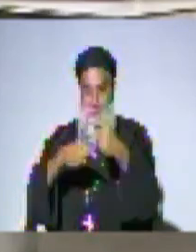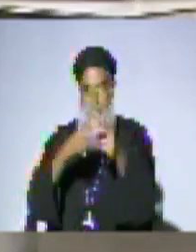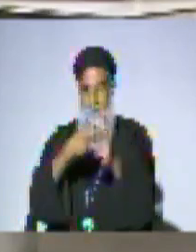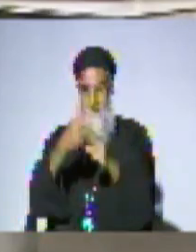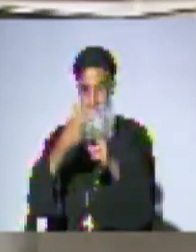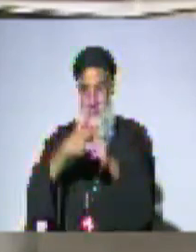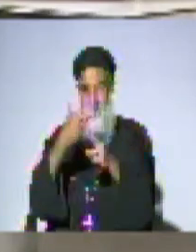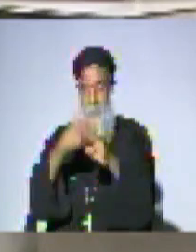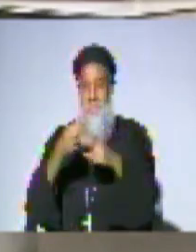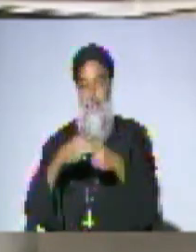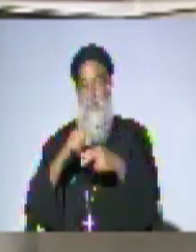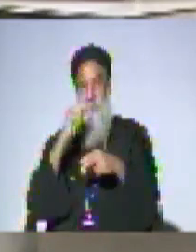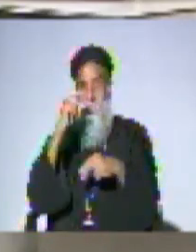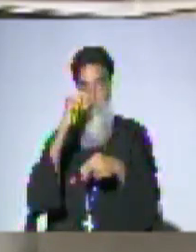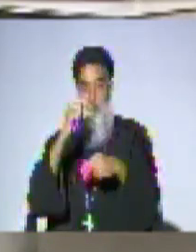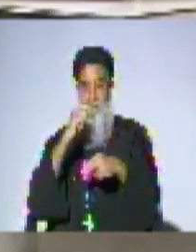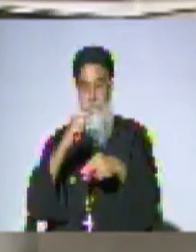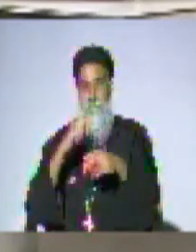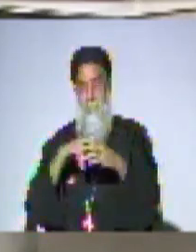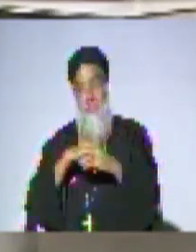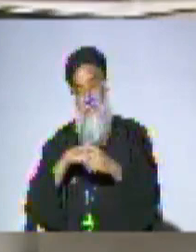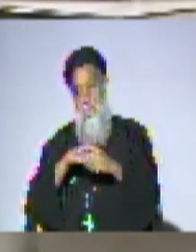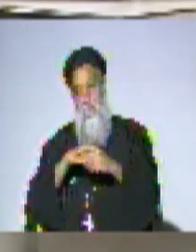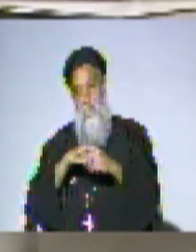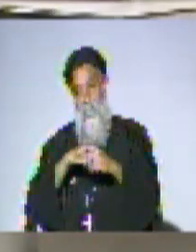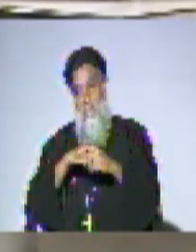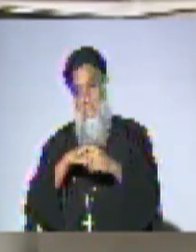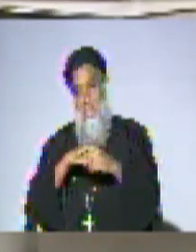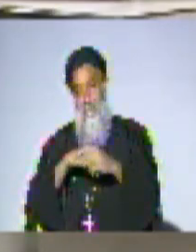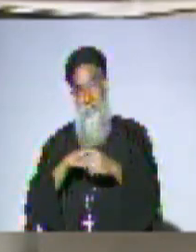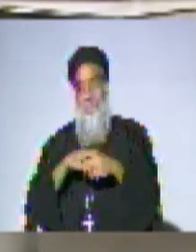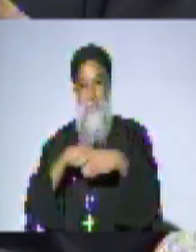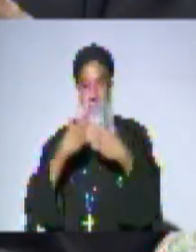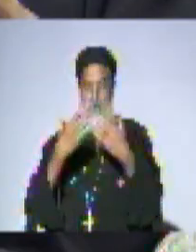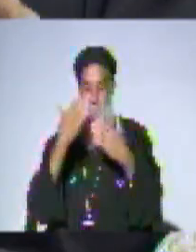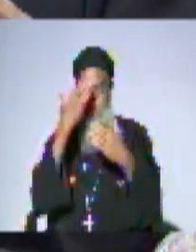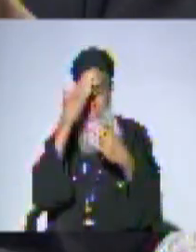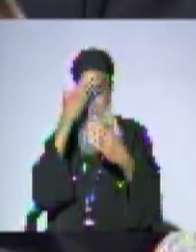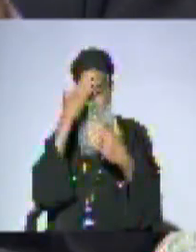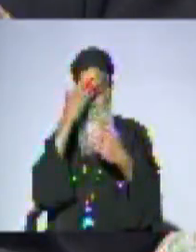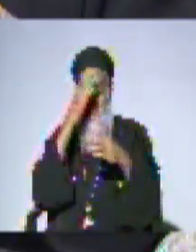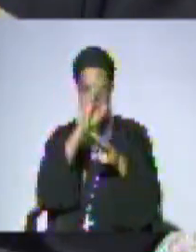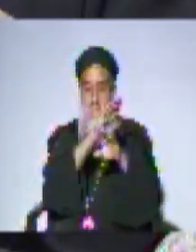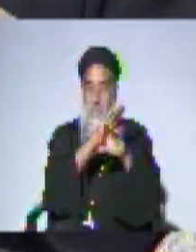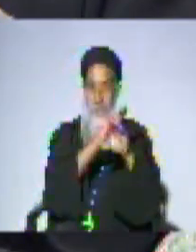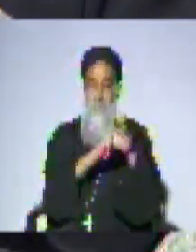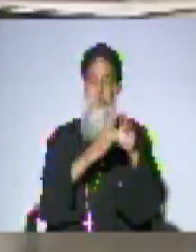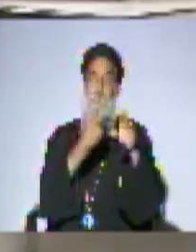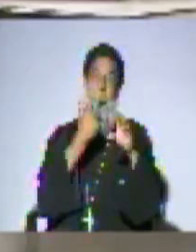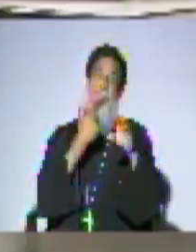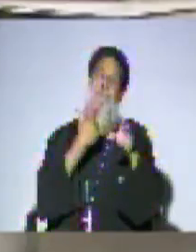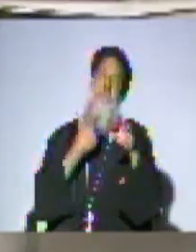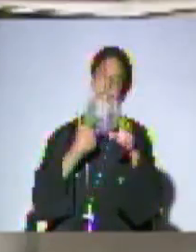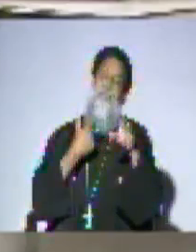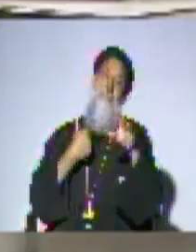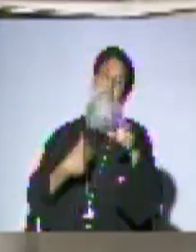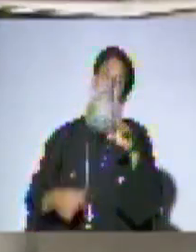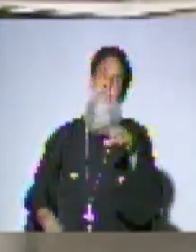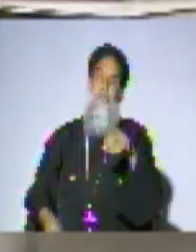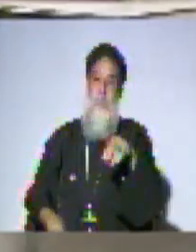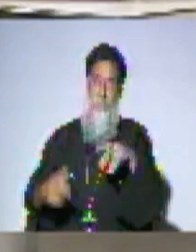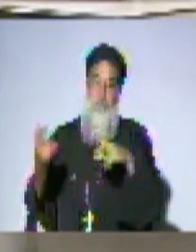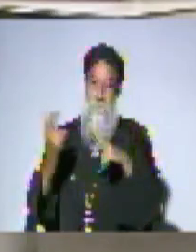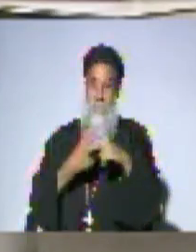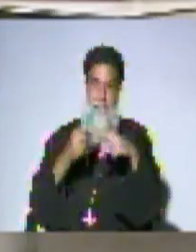برضو تبقى واضحة يعني. أولها بالنعمة والرأفات ومحبة البشر. النعمة والرأفات